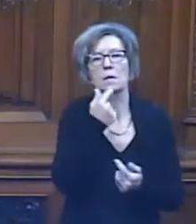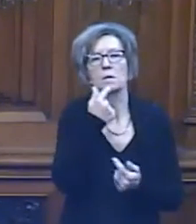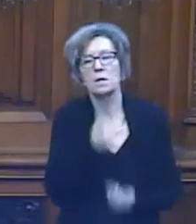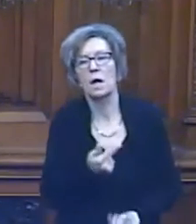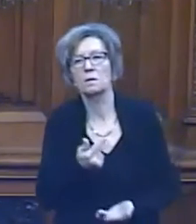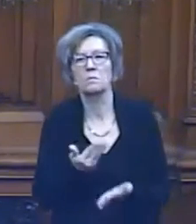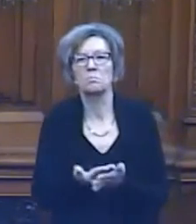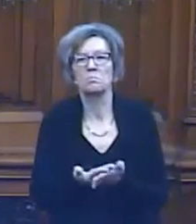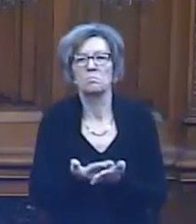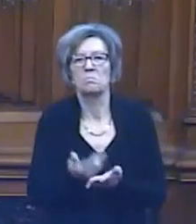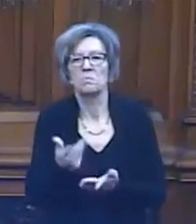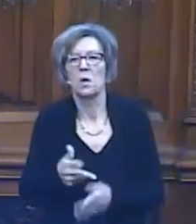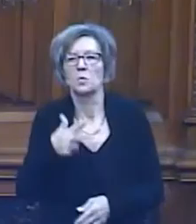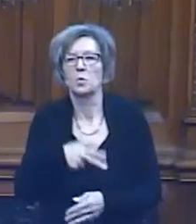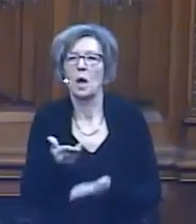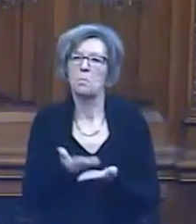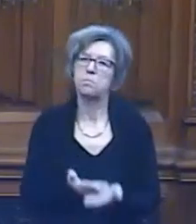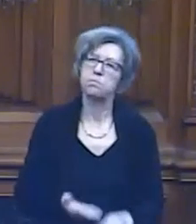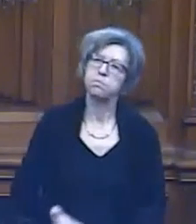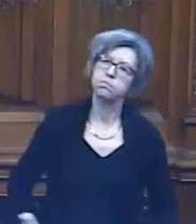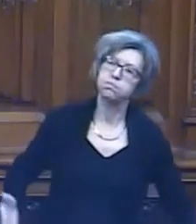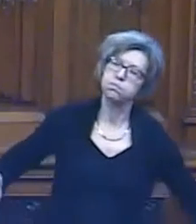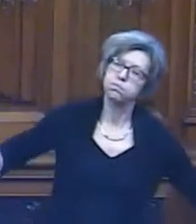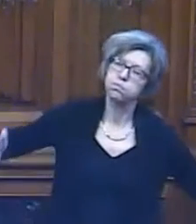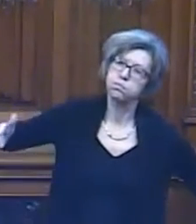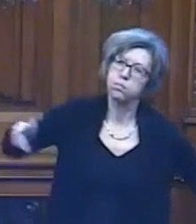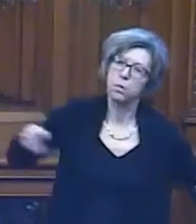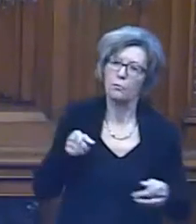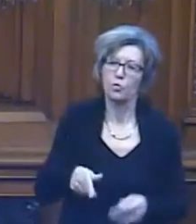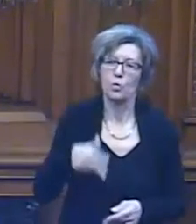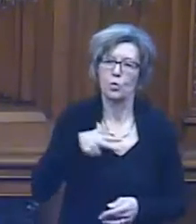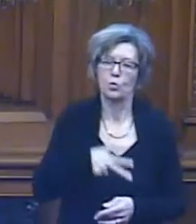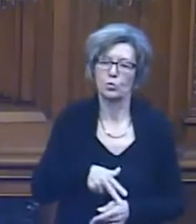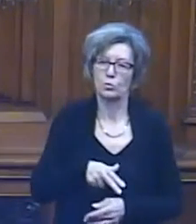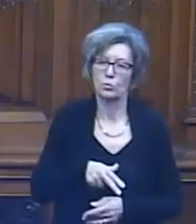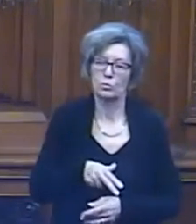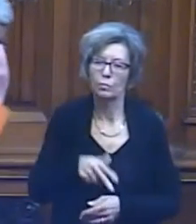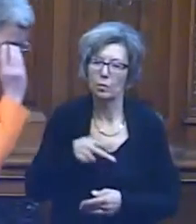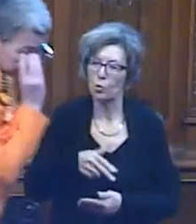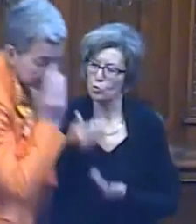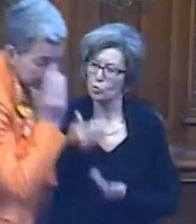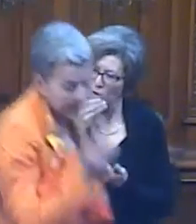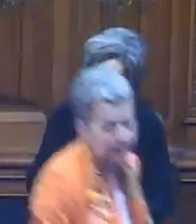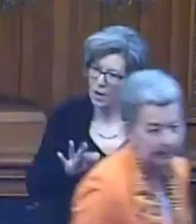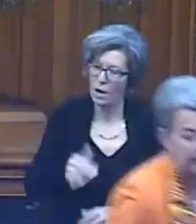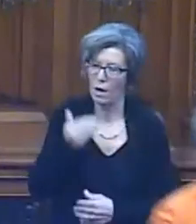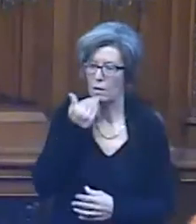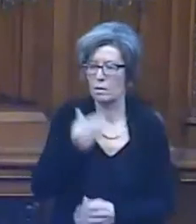bedeuten, eine soziale Hängematte für sozial Schwache. Dankeschön.